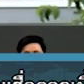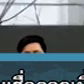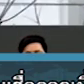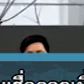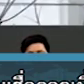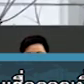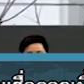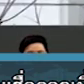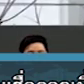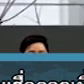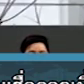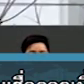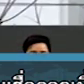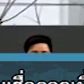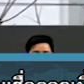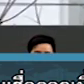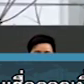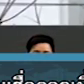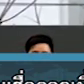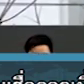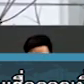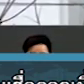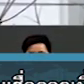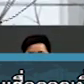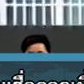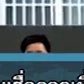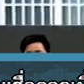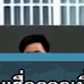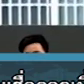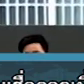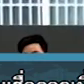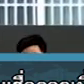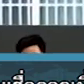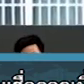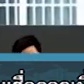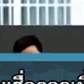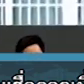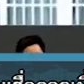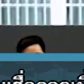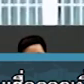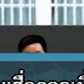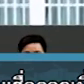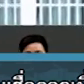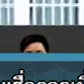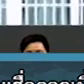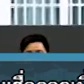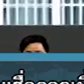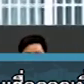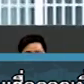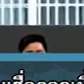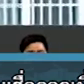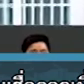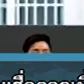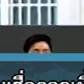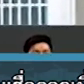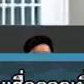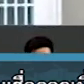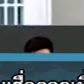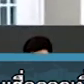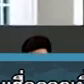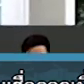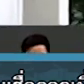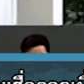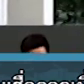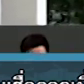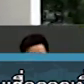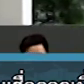ครอบคลุมกลุ่มลูกค้าที่มีความต้องการที่อยู่อาศัยในระดับราคามากกว่า3ล้านบาทขึ้นไปล่าสุดทอส.ได้จัดทำสินเชื่อ